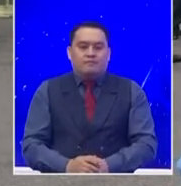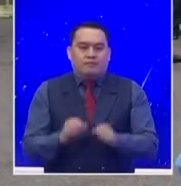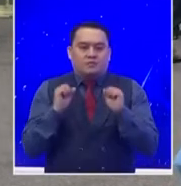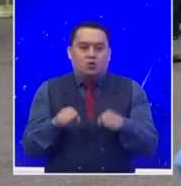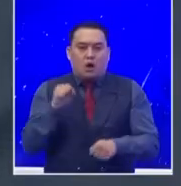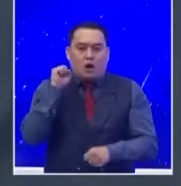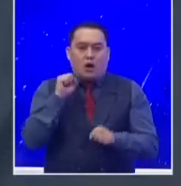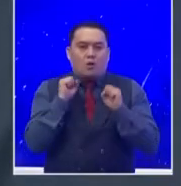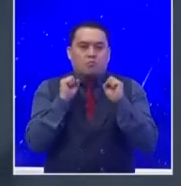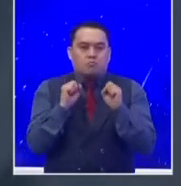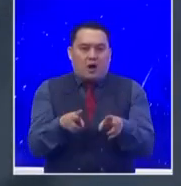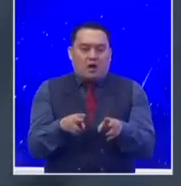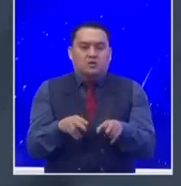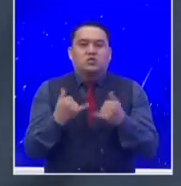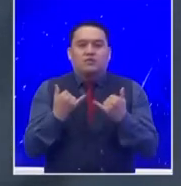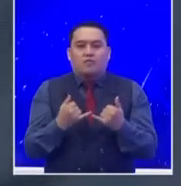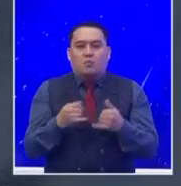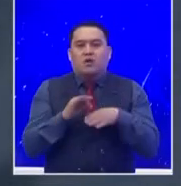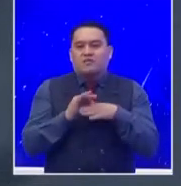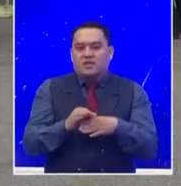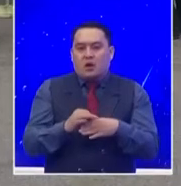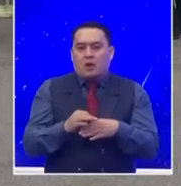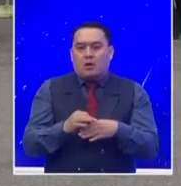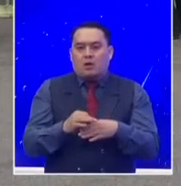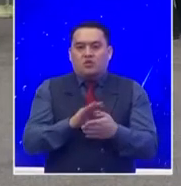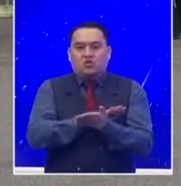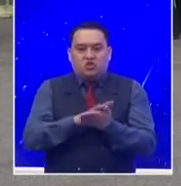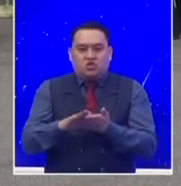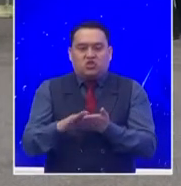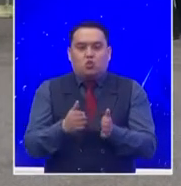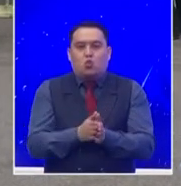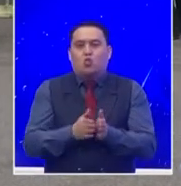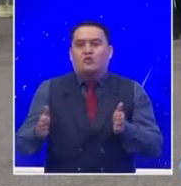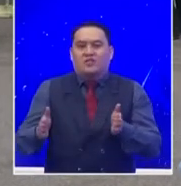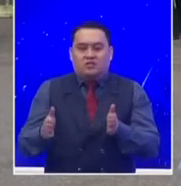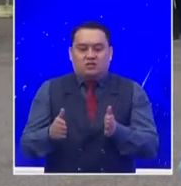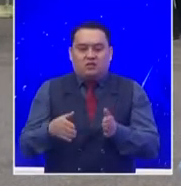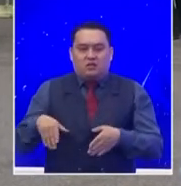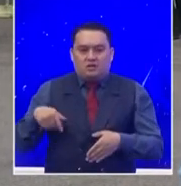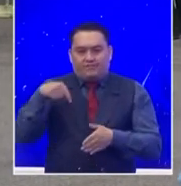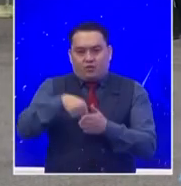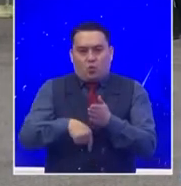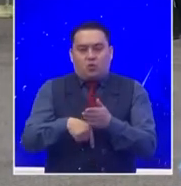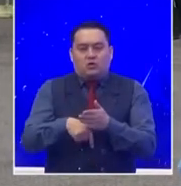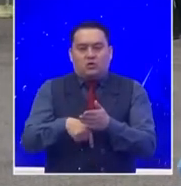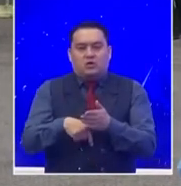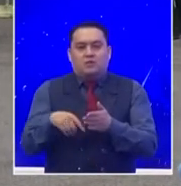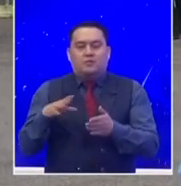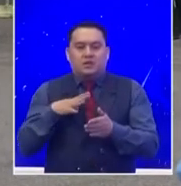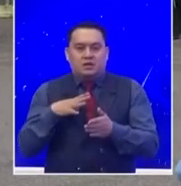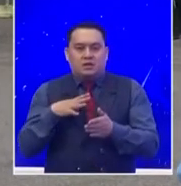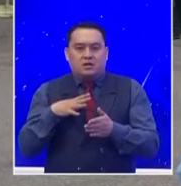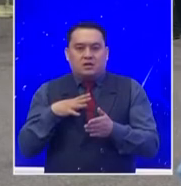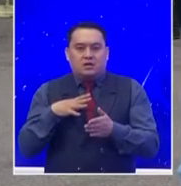По паводкоопасным участкам на сегодняшний день провели механическую очистку канала Шошкаласай, это вот